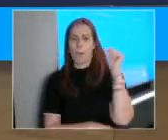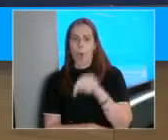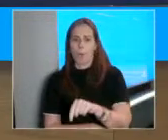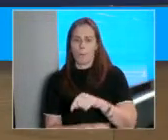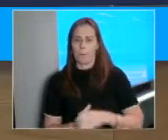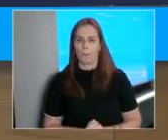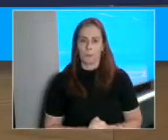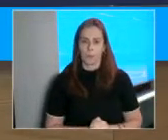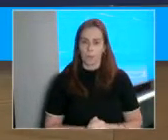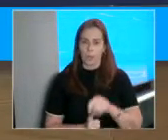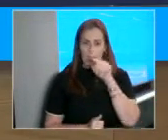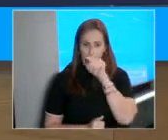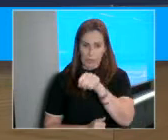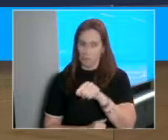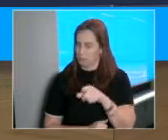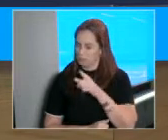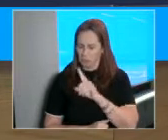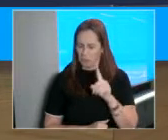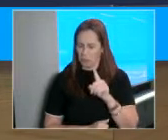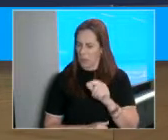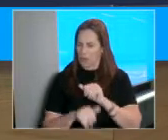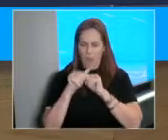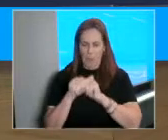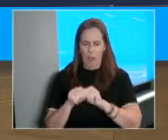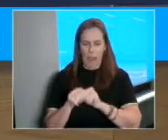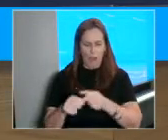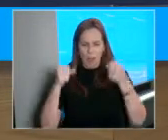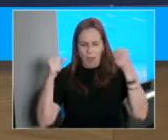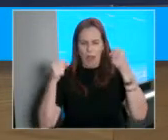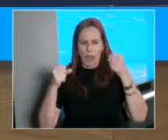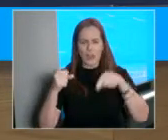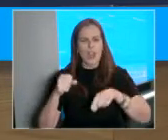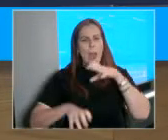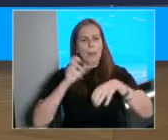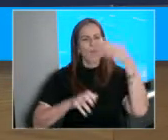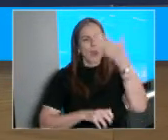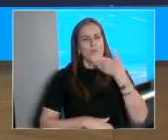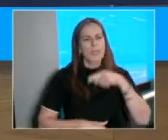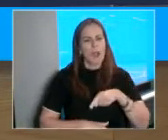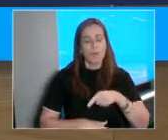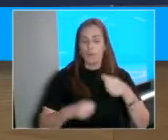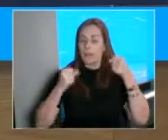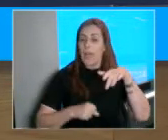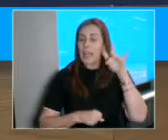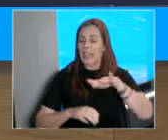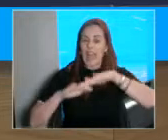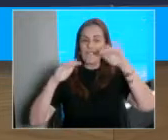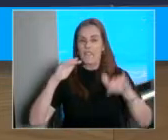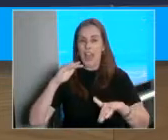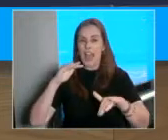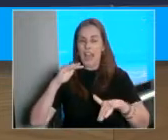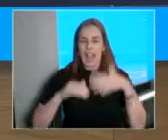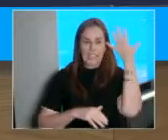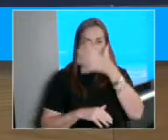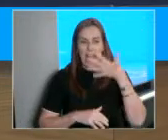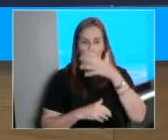לישראל. גולדה מאיר לא הפגינה אהדה לתנועת המחאה החברתית הפנתרים השחורים, שהפגינה נגד אפליית אזרחים